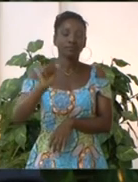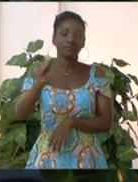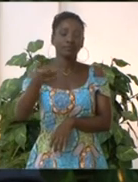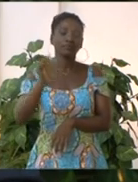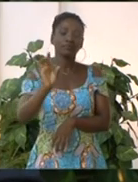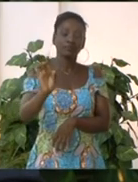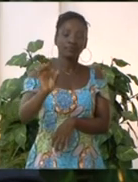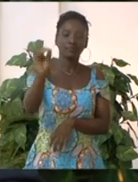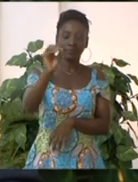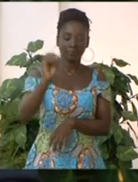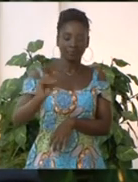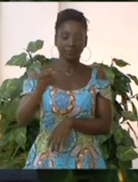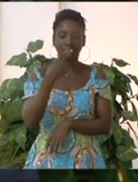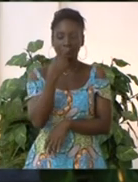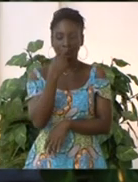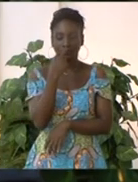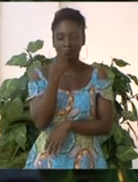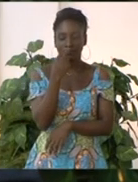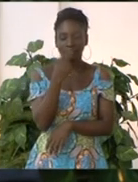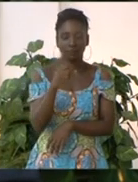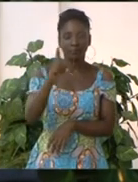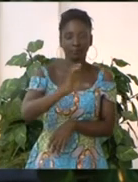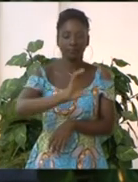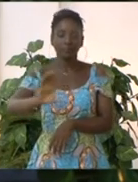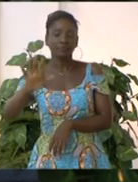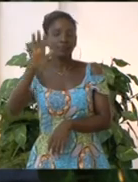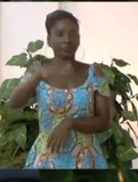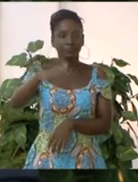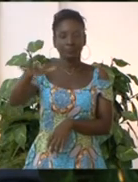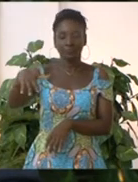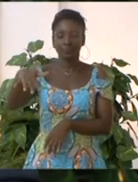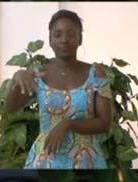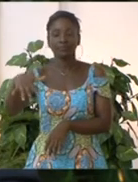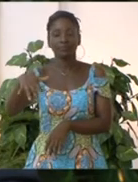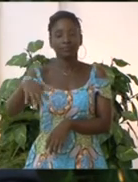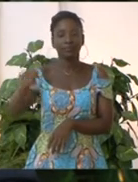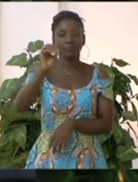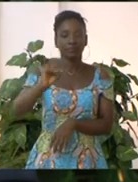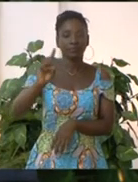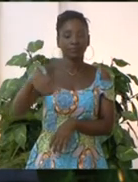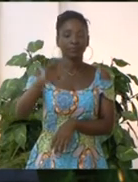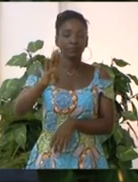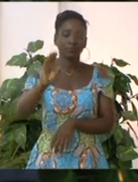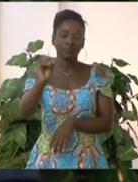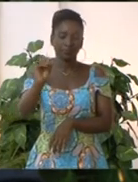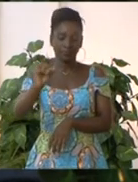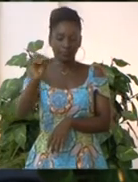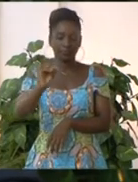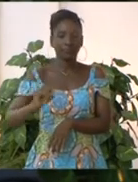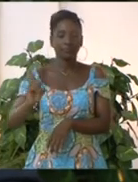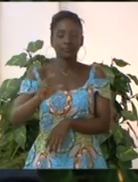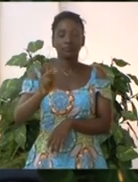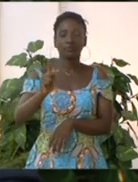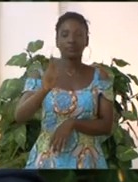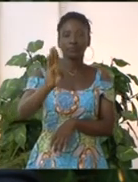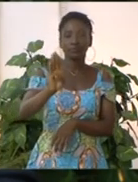bédié qu'on a aimé henri 155 soit 0,40 pour ça kouadio